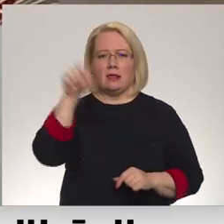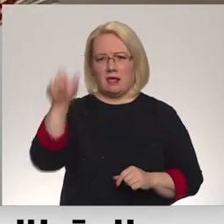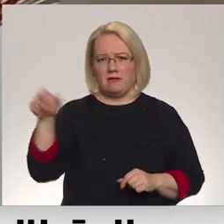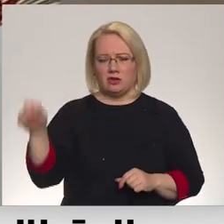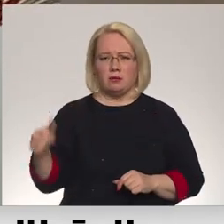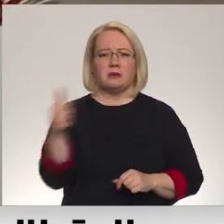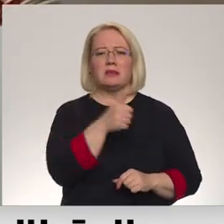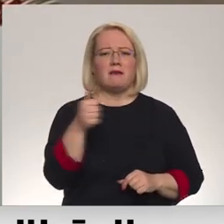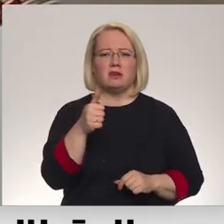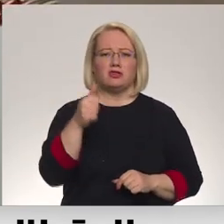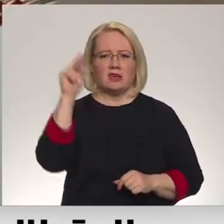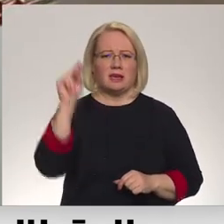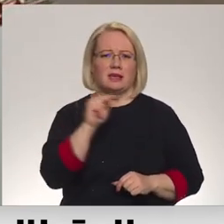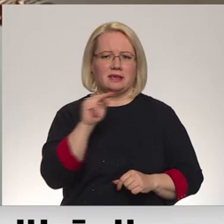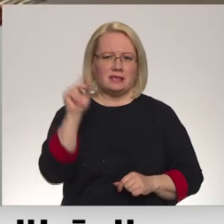sevišķi kristiešiem.